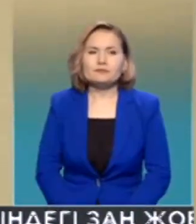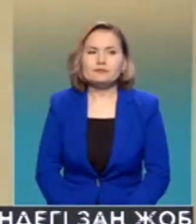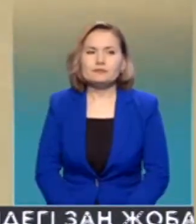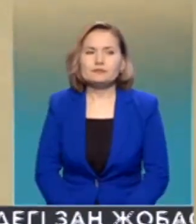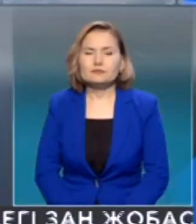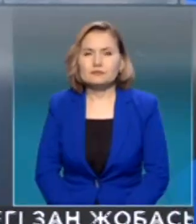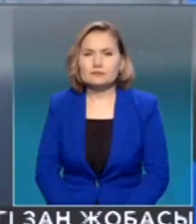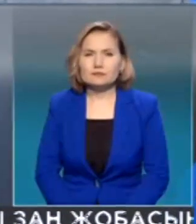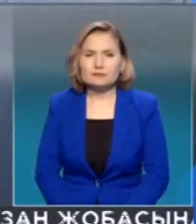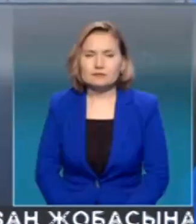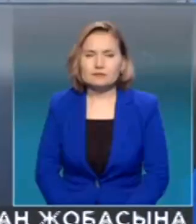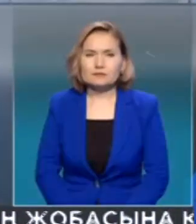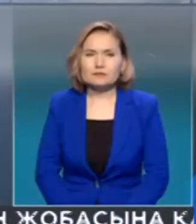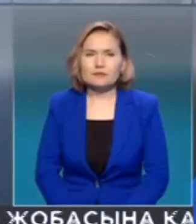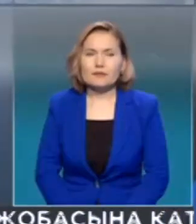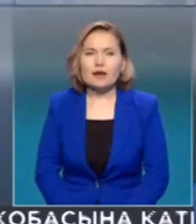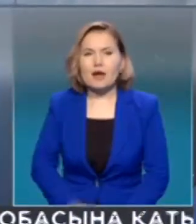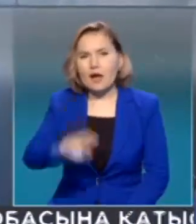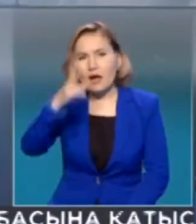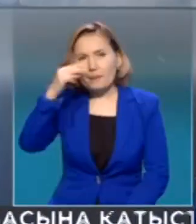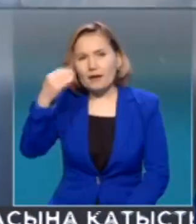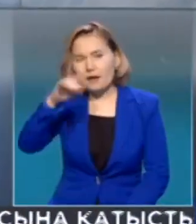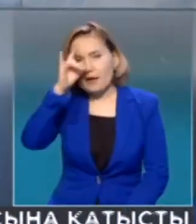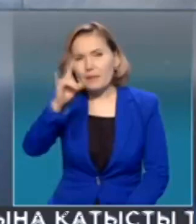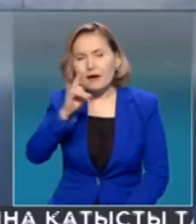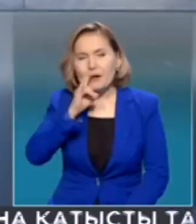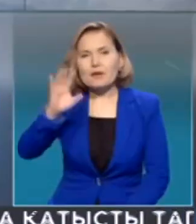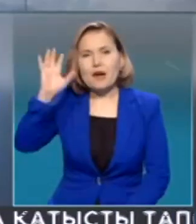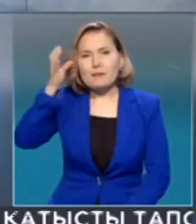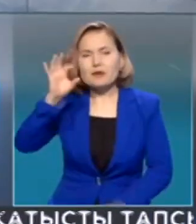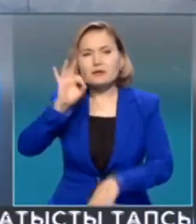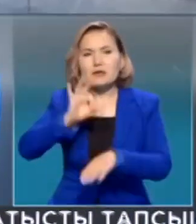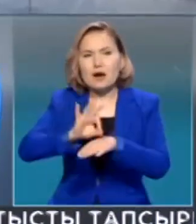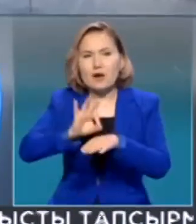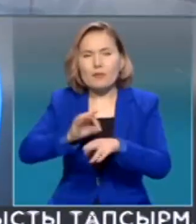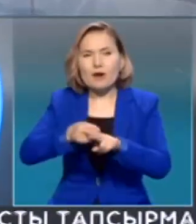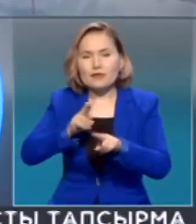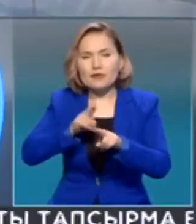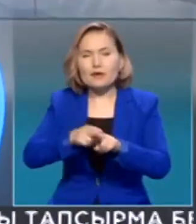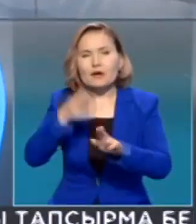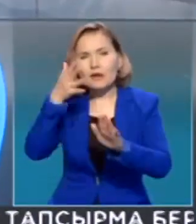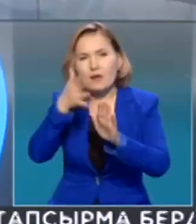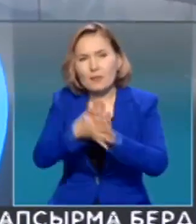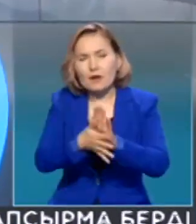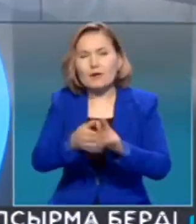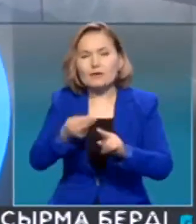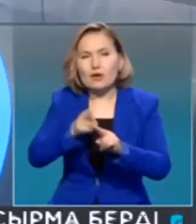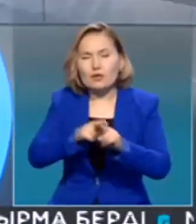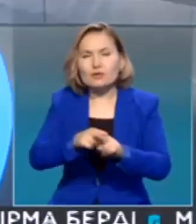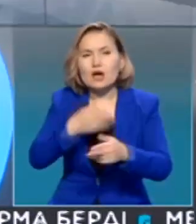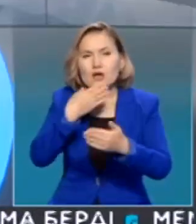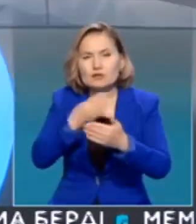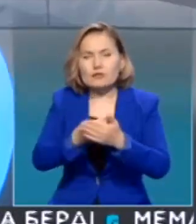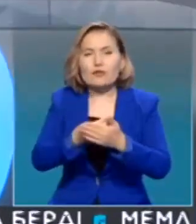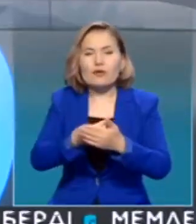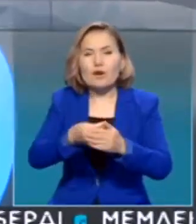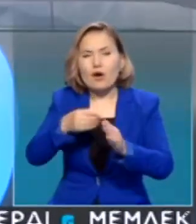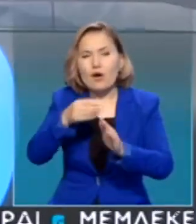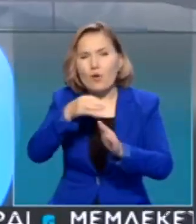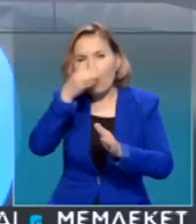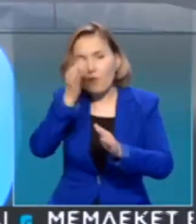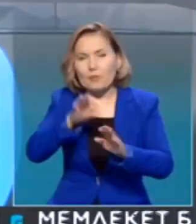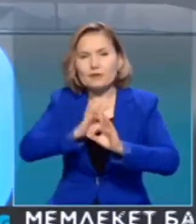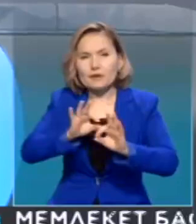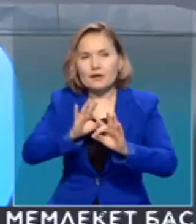телеарнасы. Бельгия Қазақстанмен психикалық ауруларды зерттеудегі тың тәжірибесін бөлісуге дайын. Бұл туралы